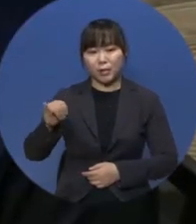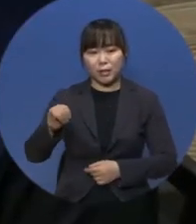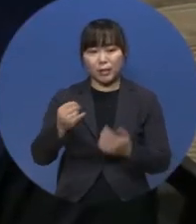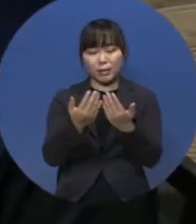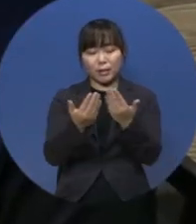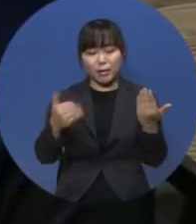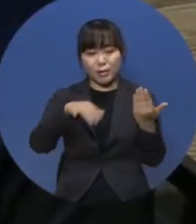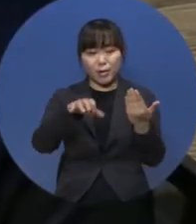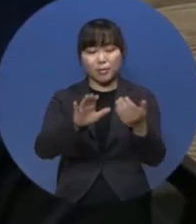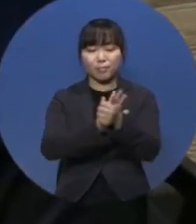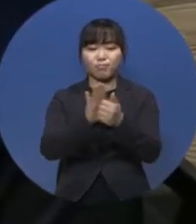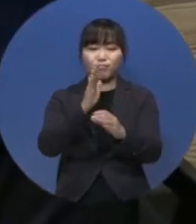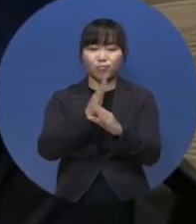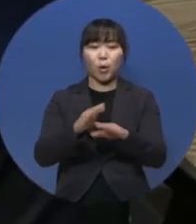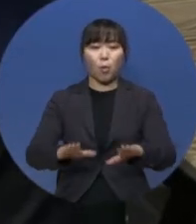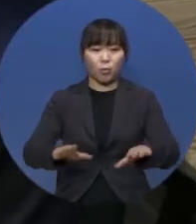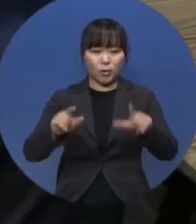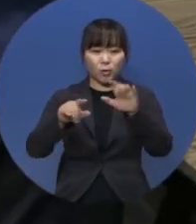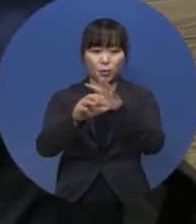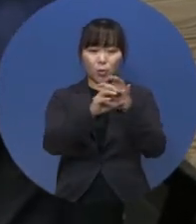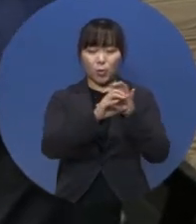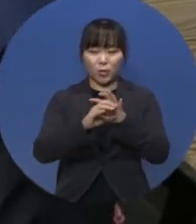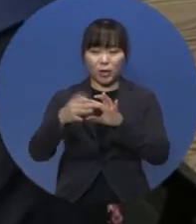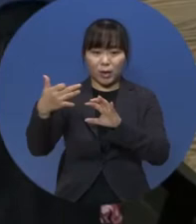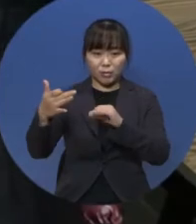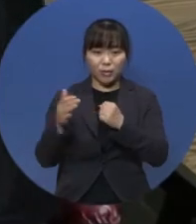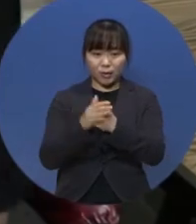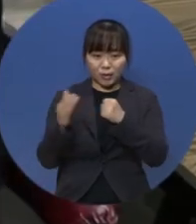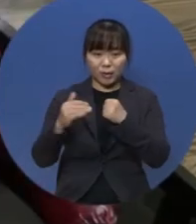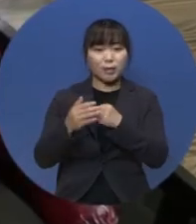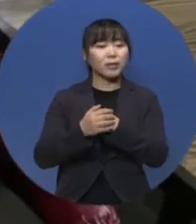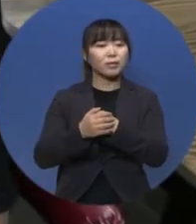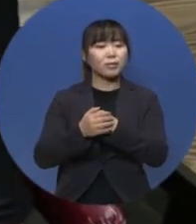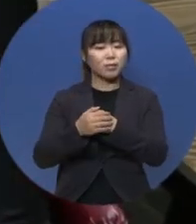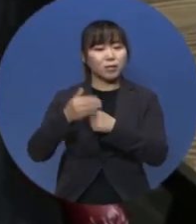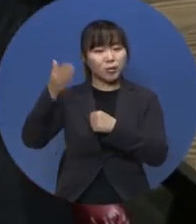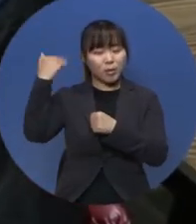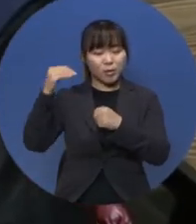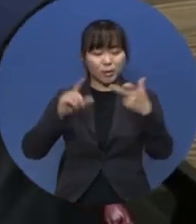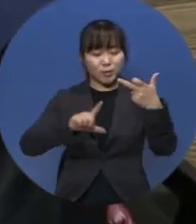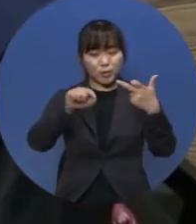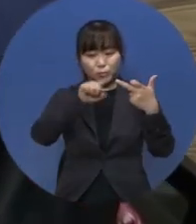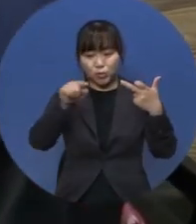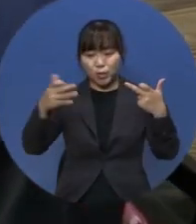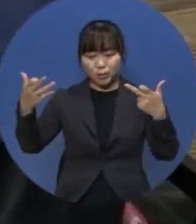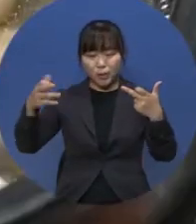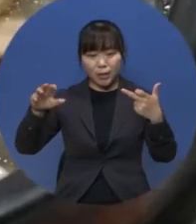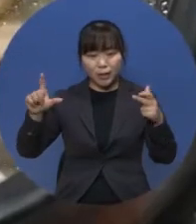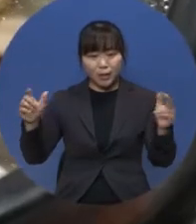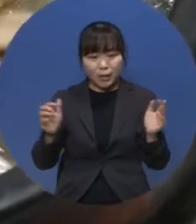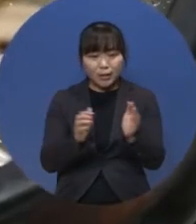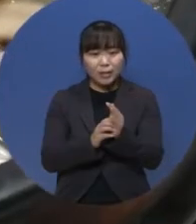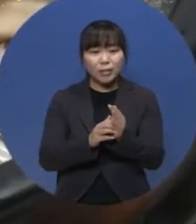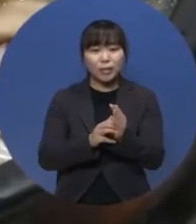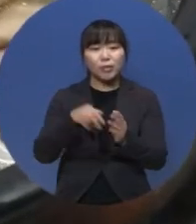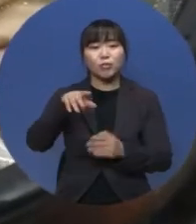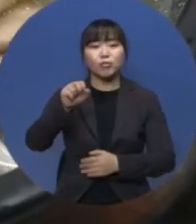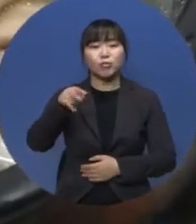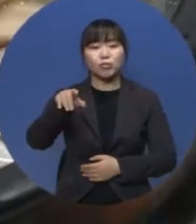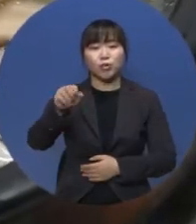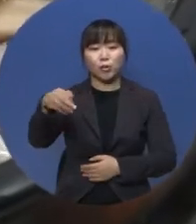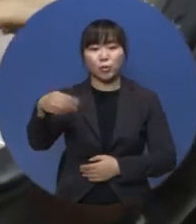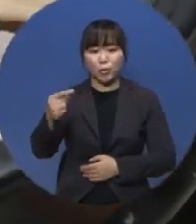있습니다. 올해는 코로나19 사태로 지난 17일부터 18일까지 충정로